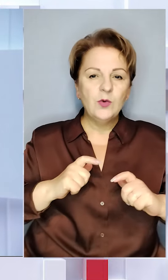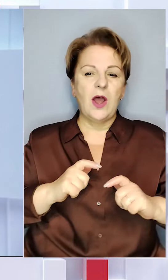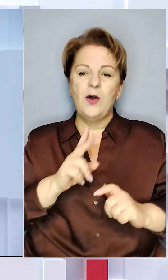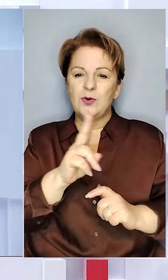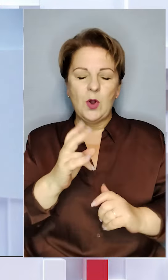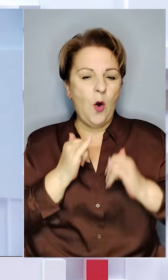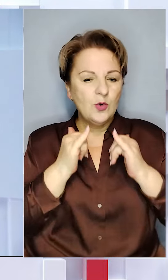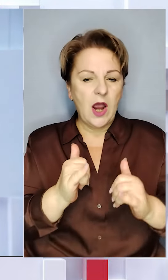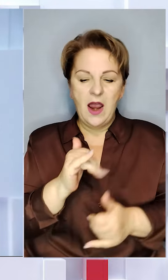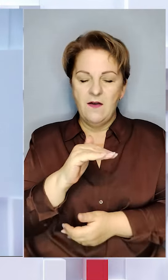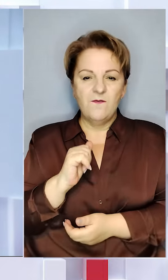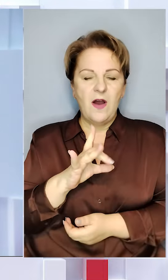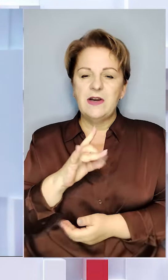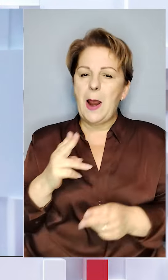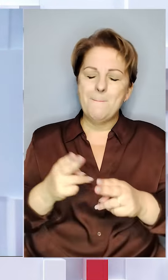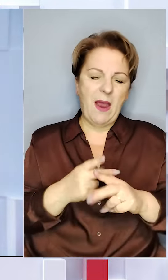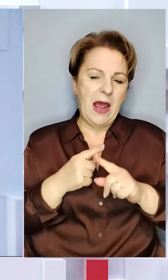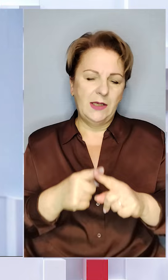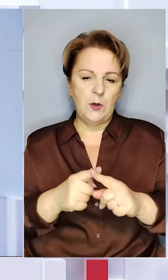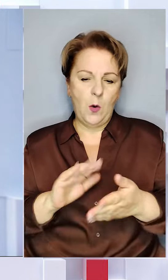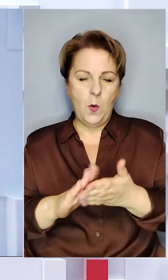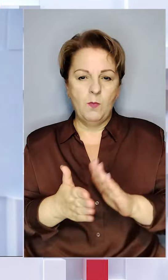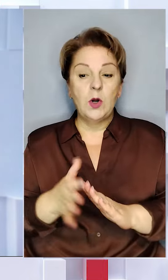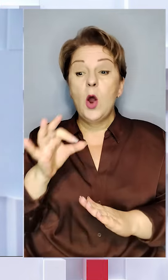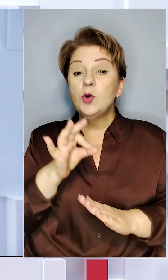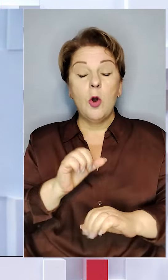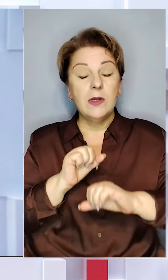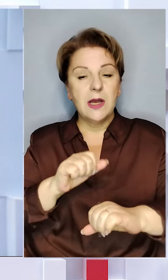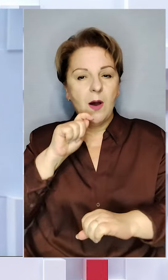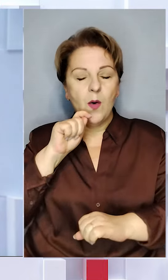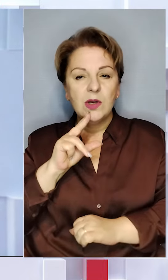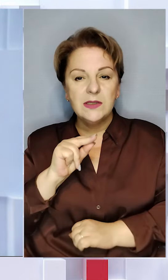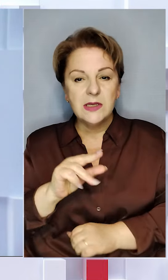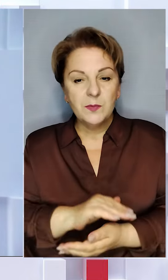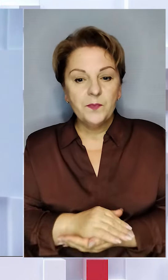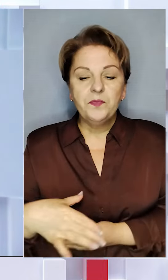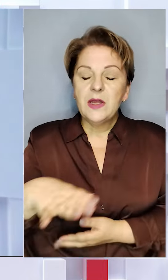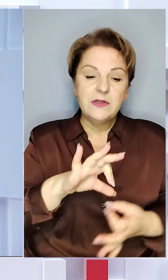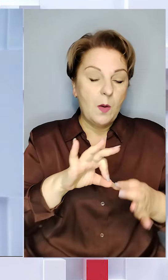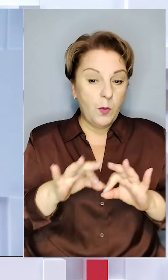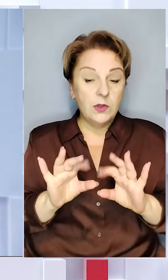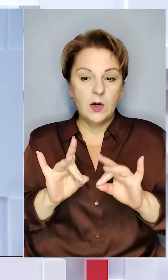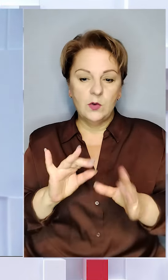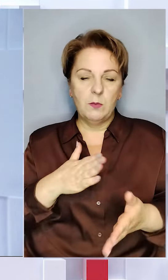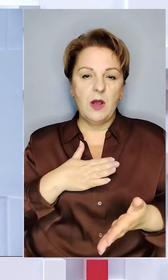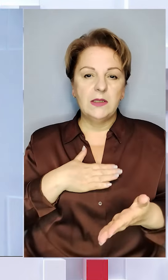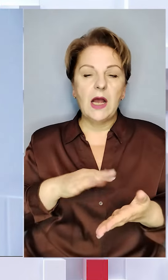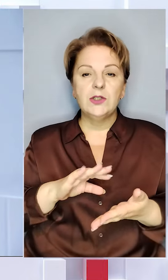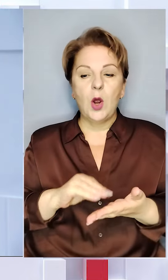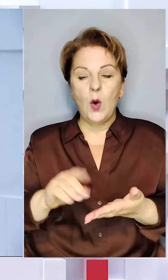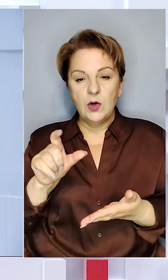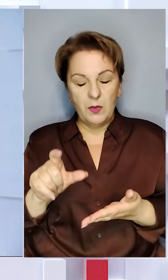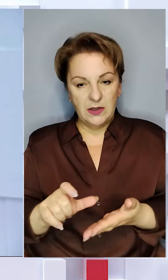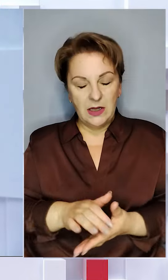які шанували Ірину Фаріон за безкомпромісну позицію щодо захисту української мови. Усі подробиці розповість